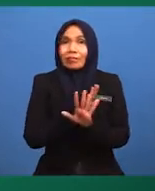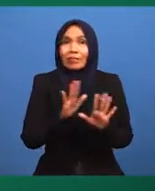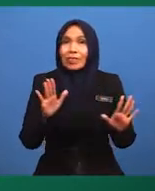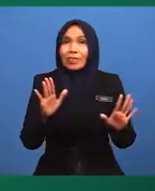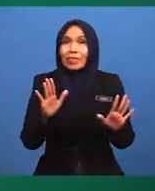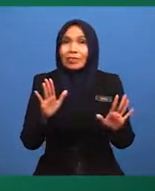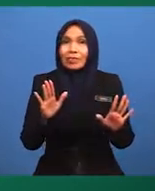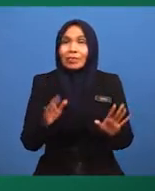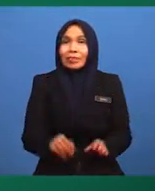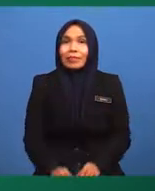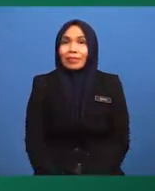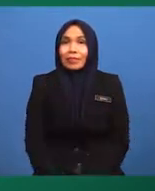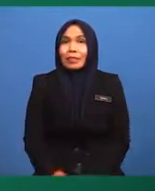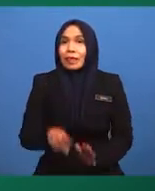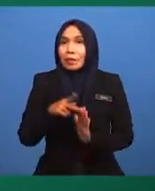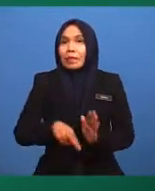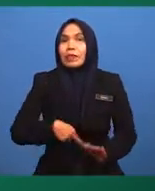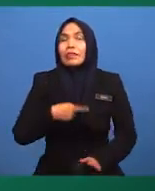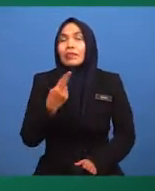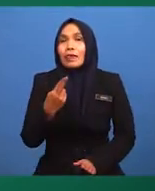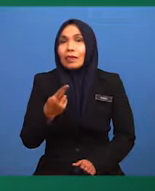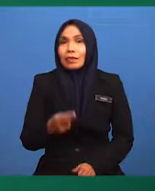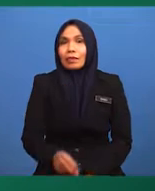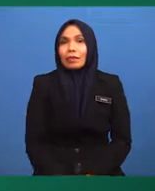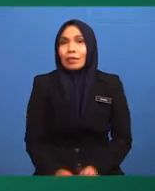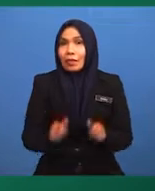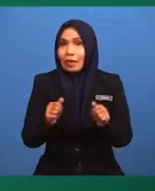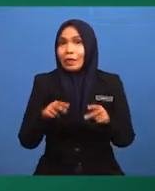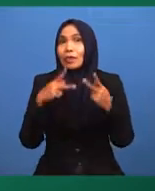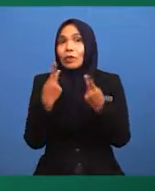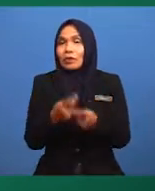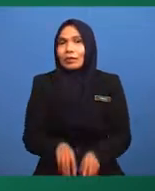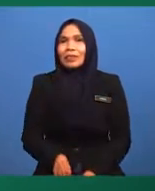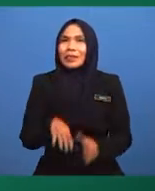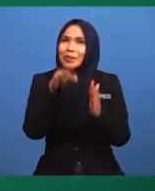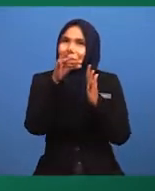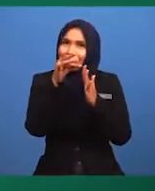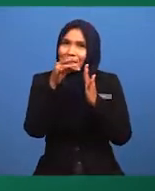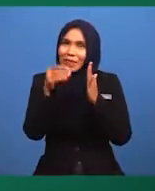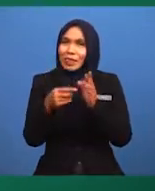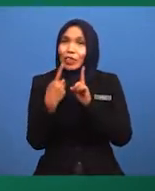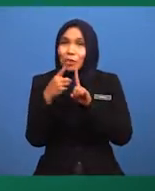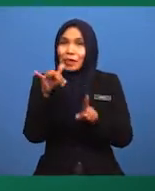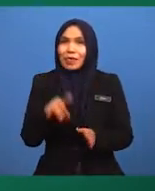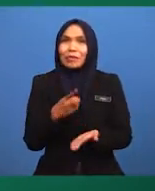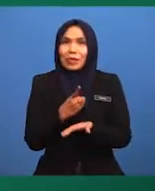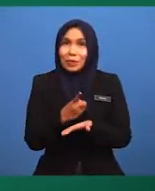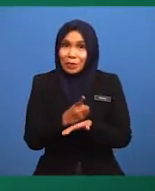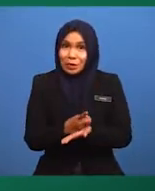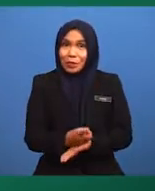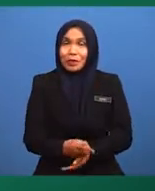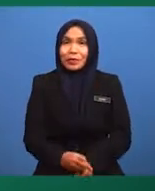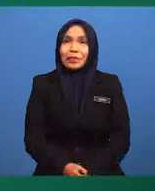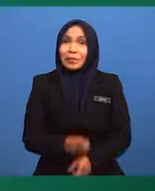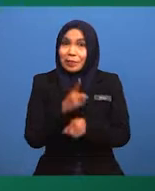supaya tidak perasaan ahli keluarga. Pilih jawapan yang betul ya